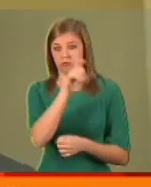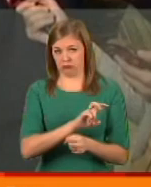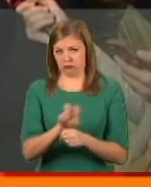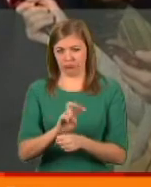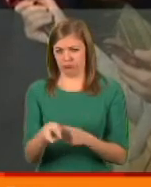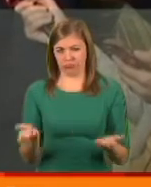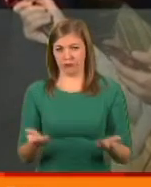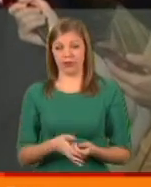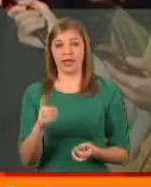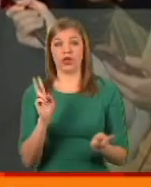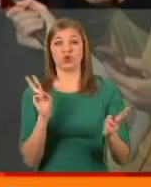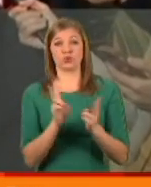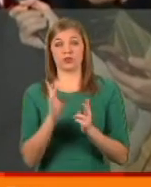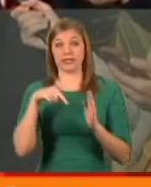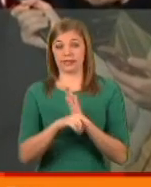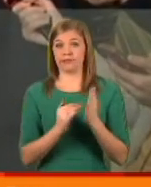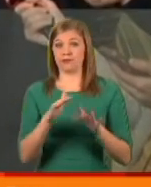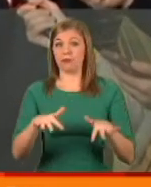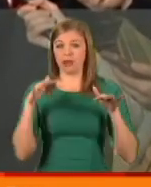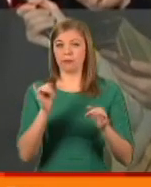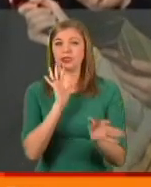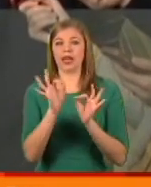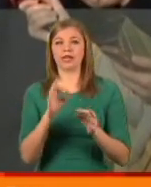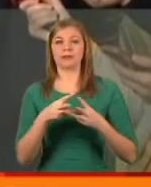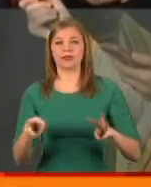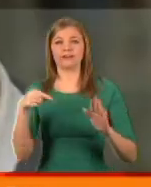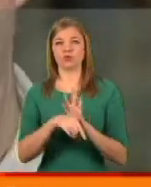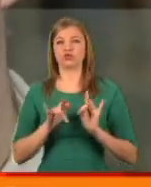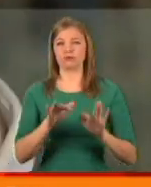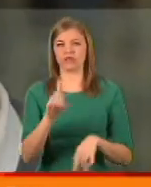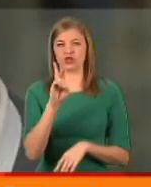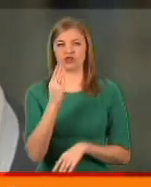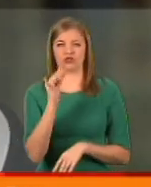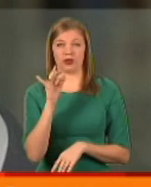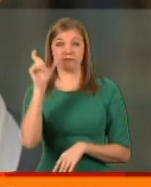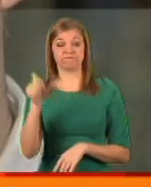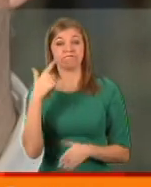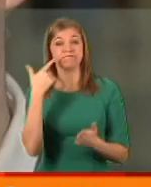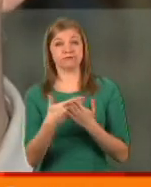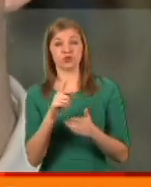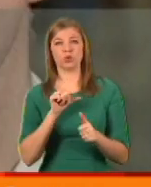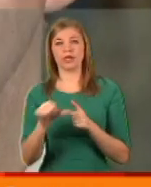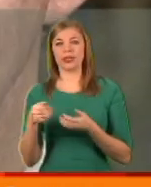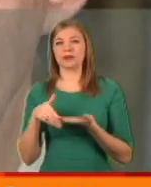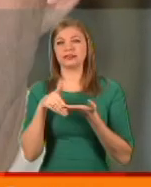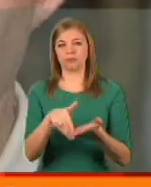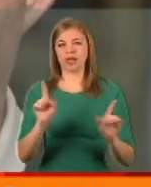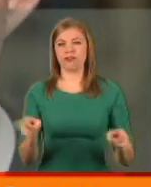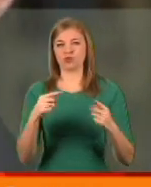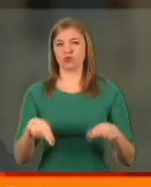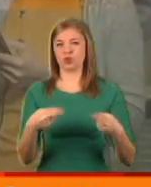розмови. Зустріли в будівлі парламенту ми і радника міністра внутрішніх справ Зоряна Шкіряка. Той припускає, що окрім сприяння у створенні